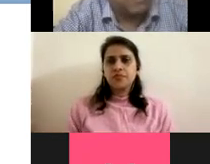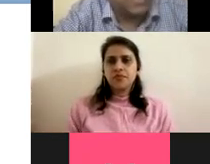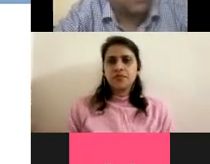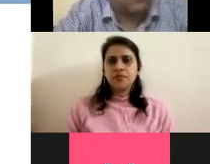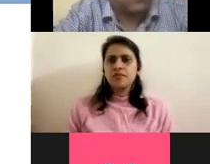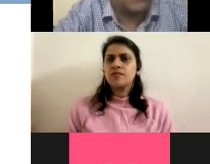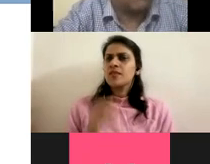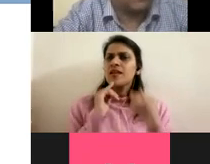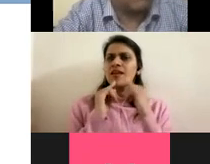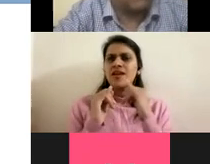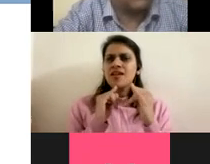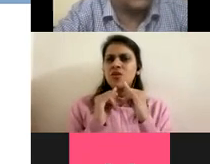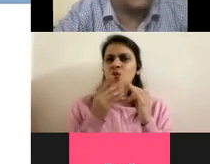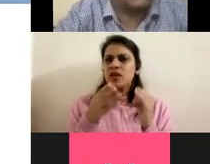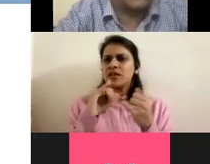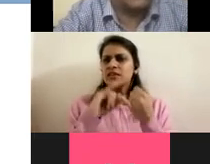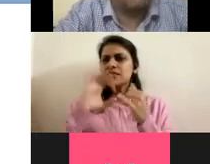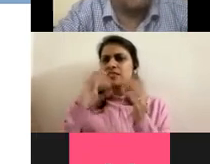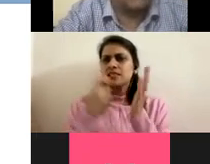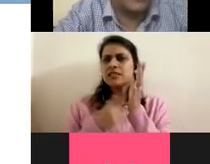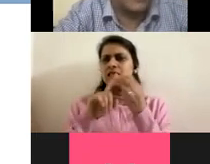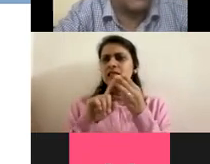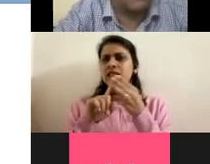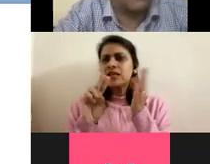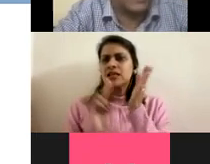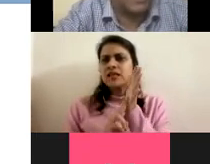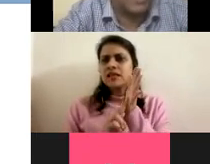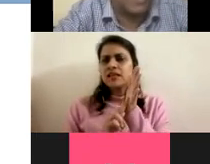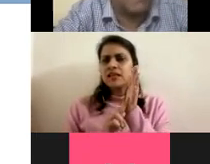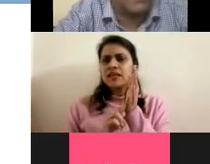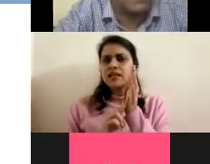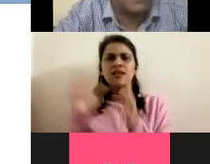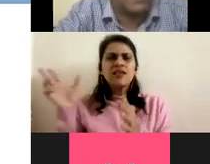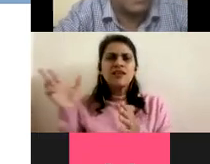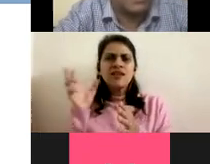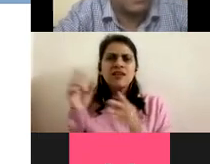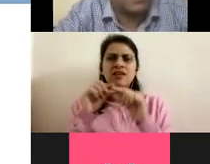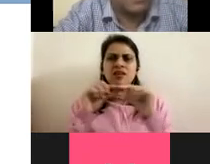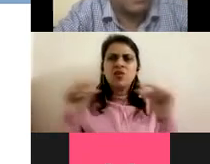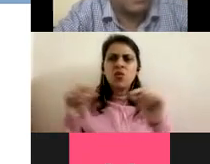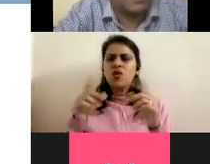interview में सोनिया how do you see screening software can you explain please